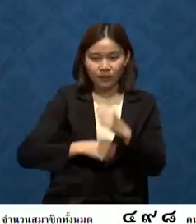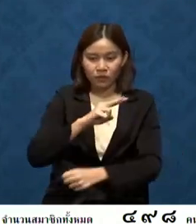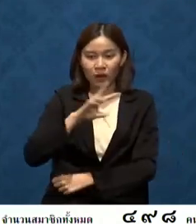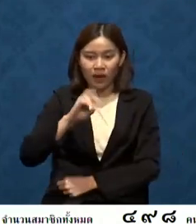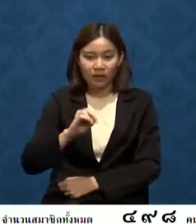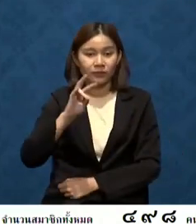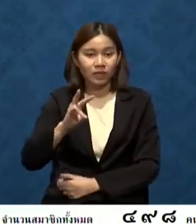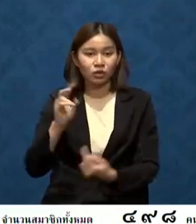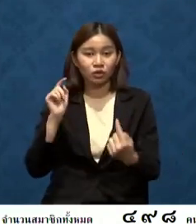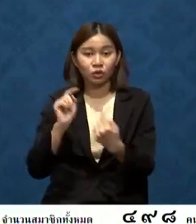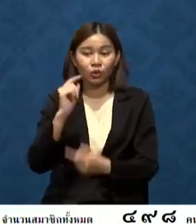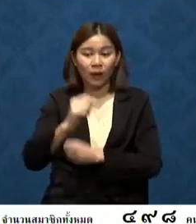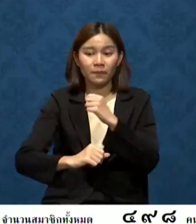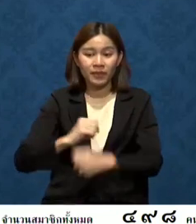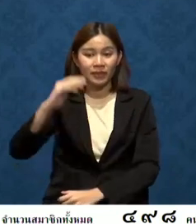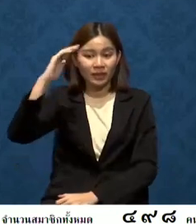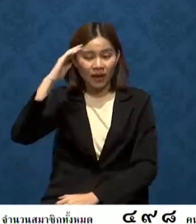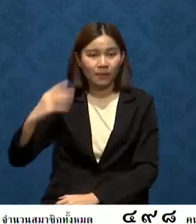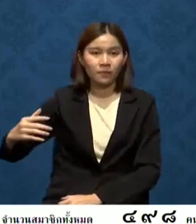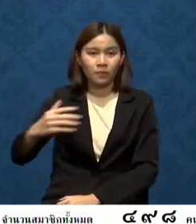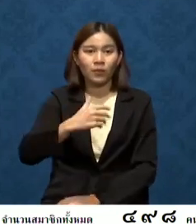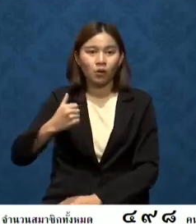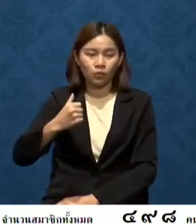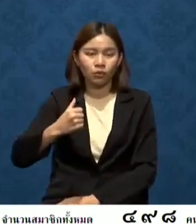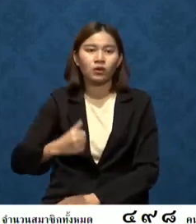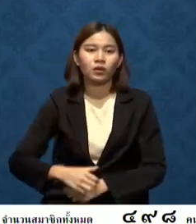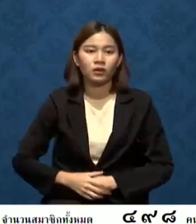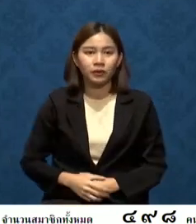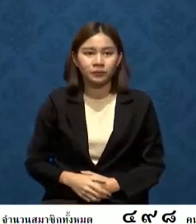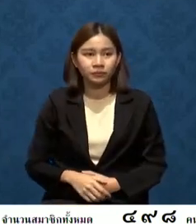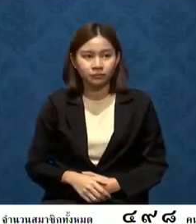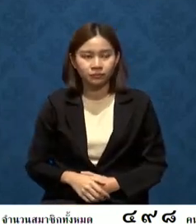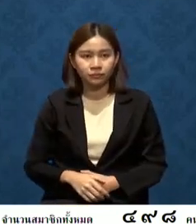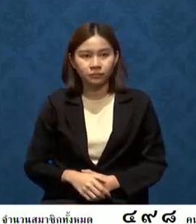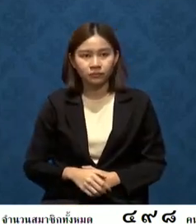พอดีแล้วก็เกิดการ